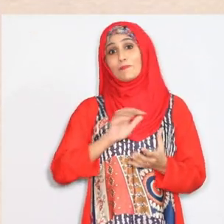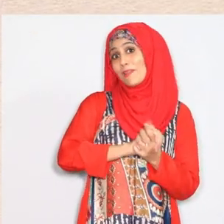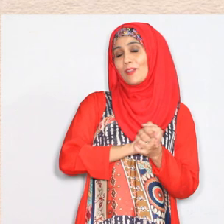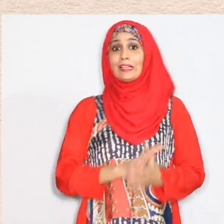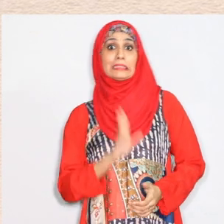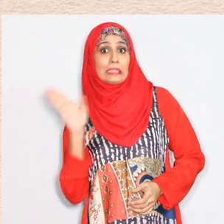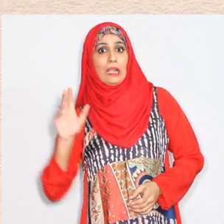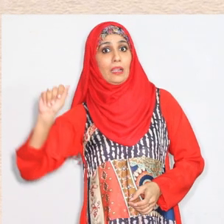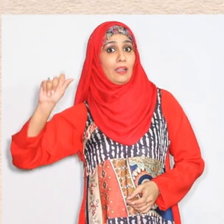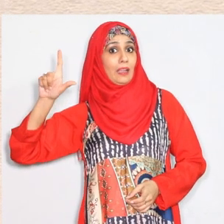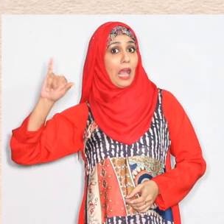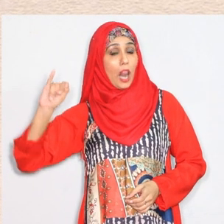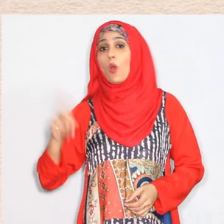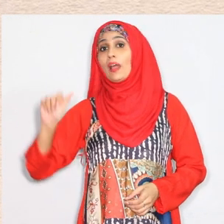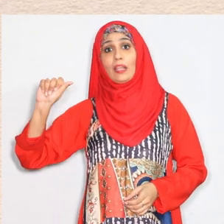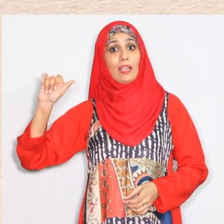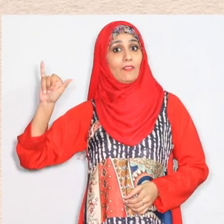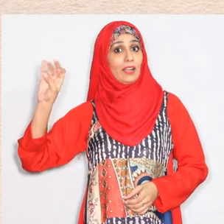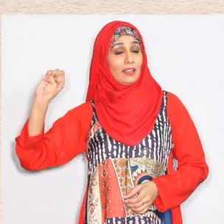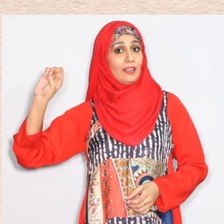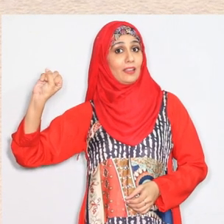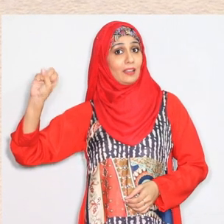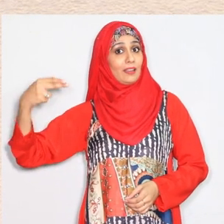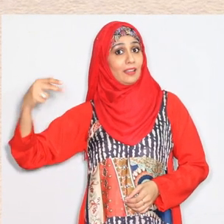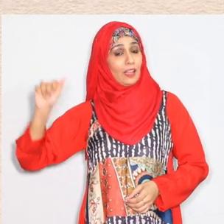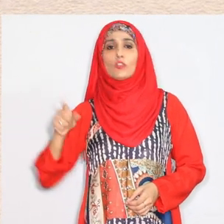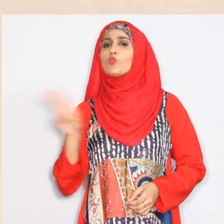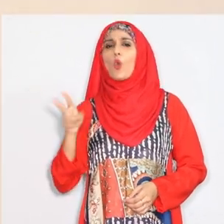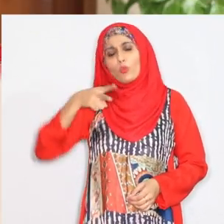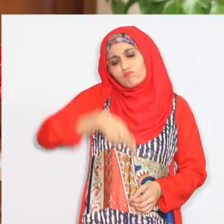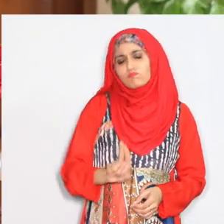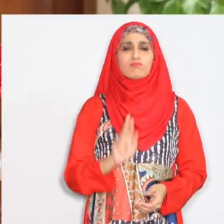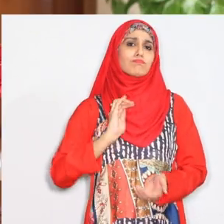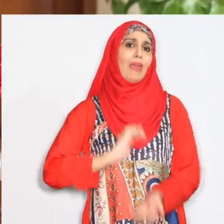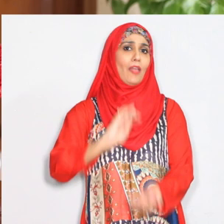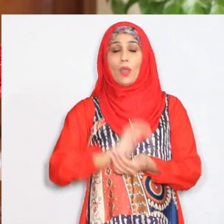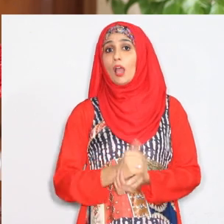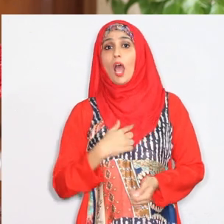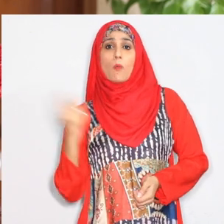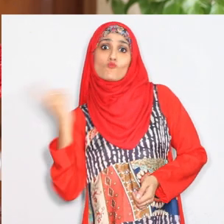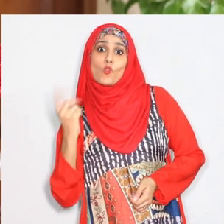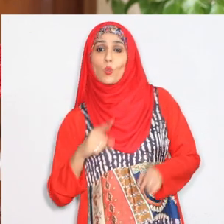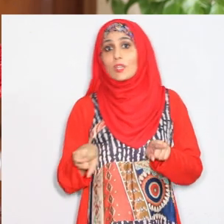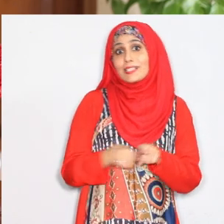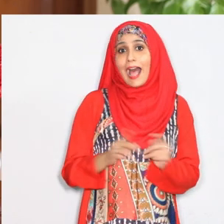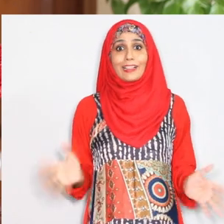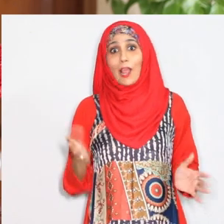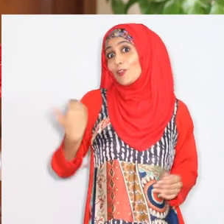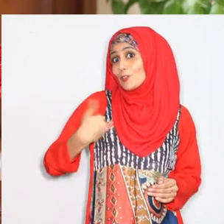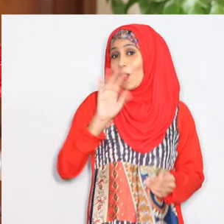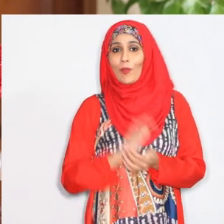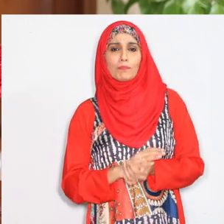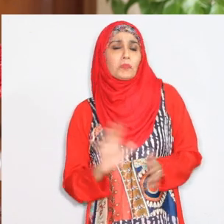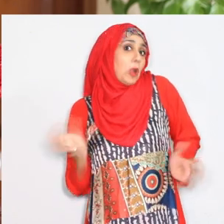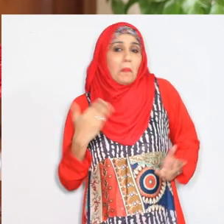ये हैं अली और आयशा, हैं ये दोनों जुड़वा। हम हर रोज साथ खेलने जाते हैं,